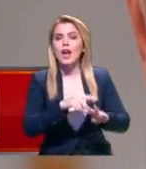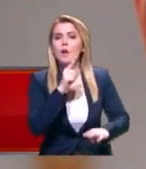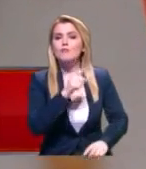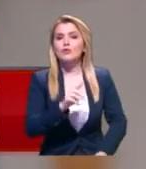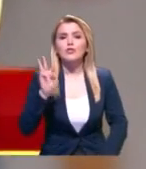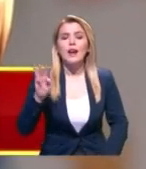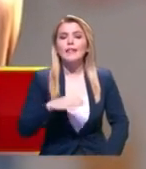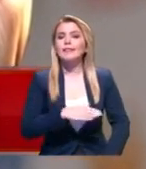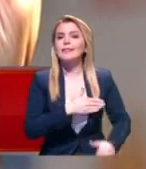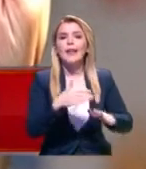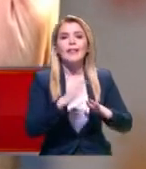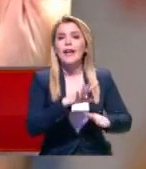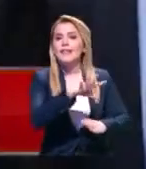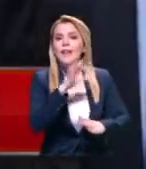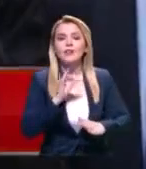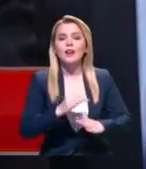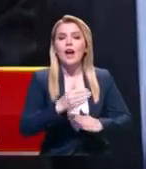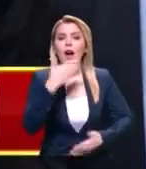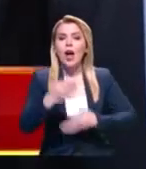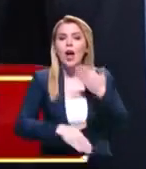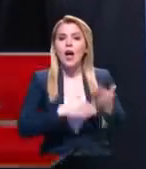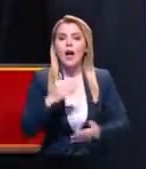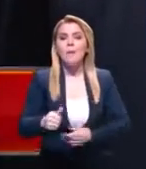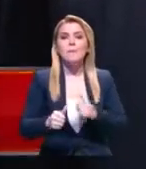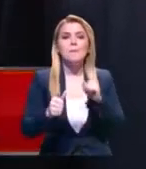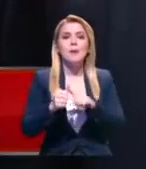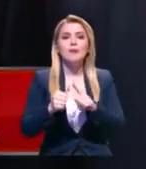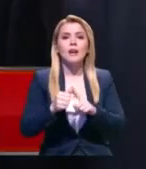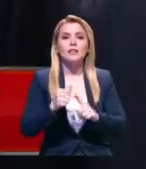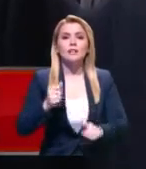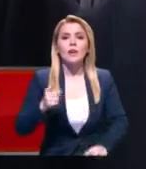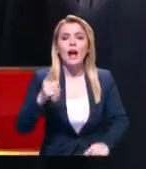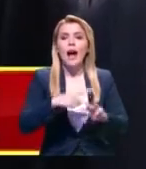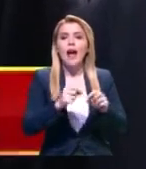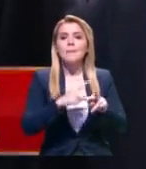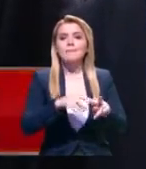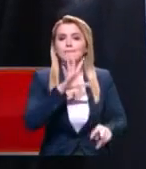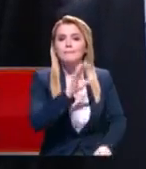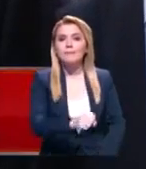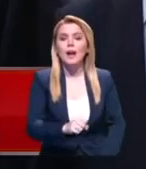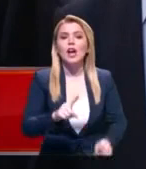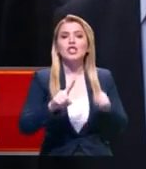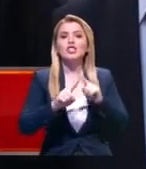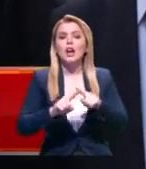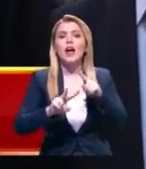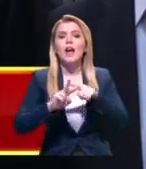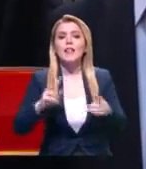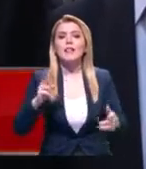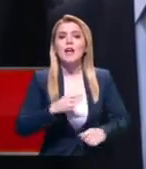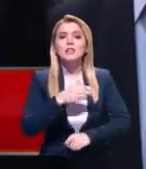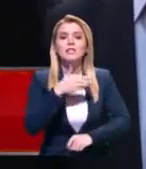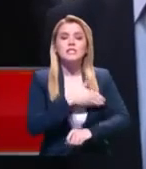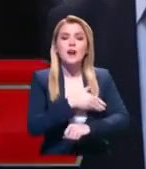işareti neden seçtiklerini de anlattı. Baş parmağı Erbakan Hoca kaptı. İşaret parmağıyla orta parmak zafer